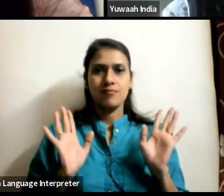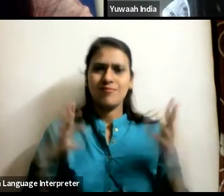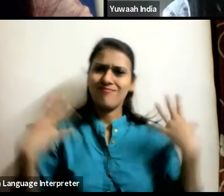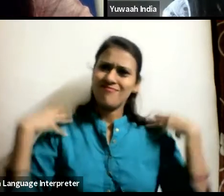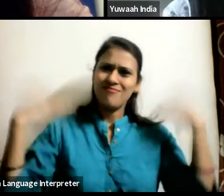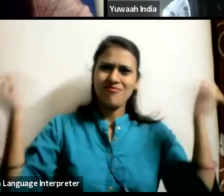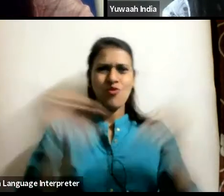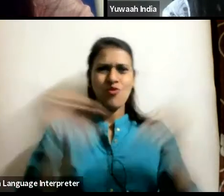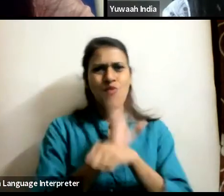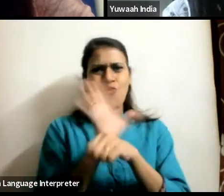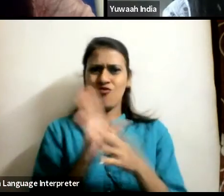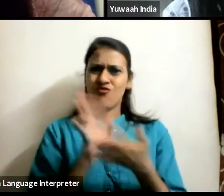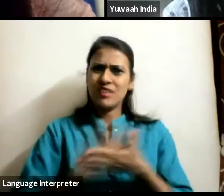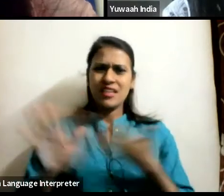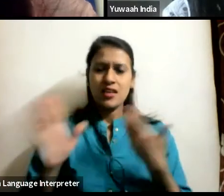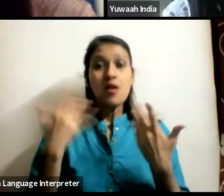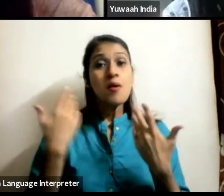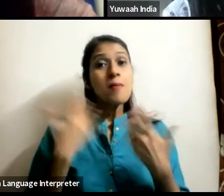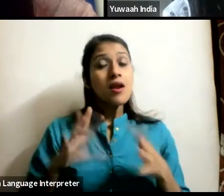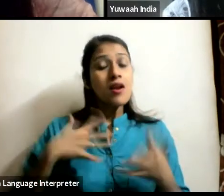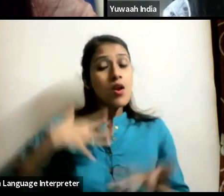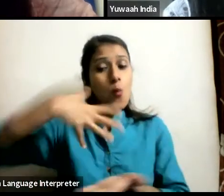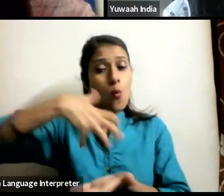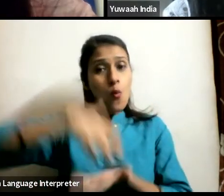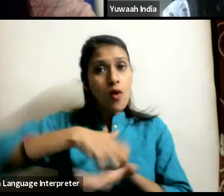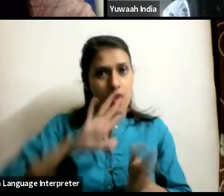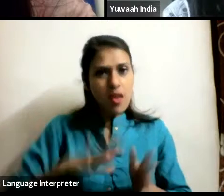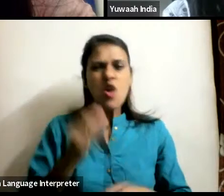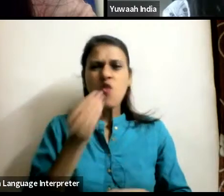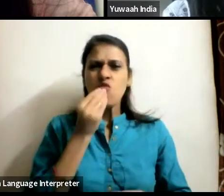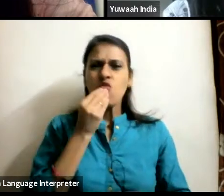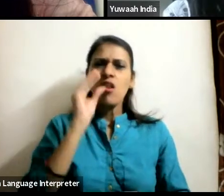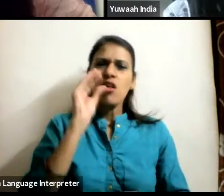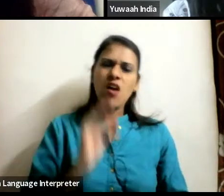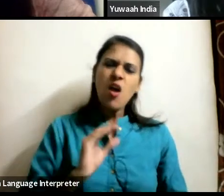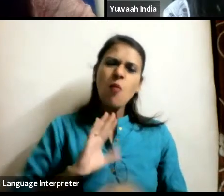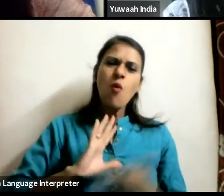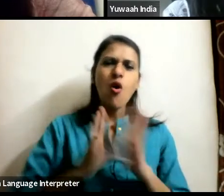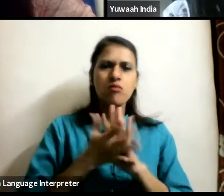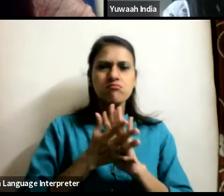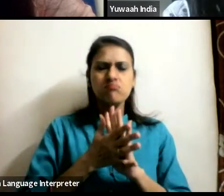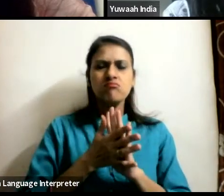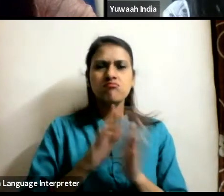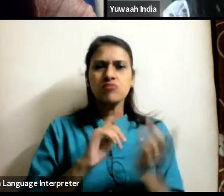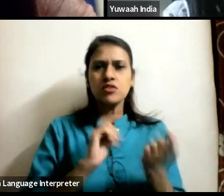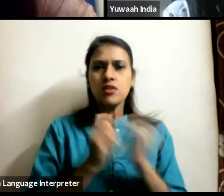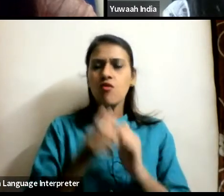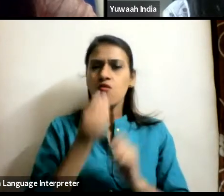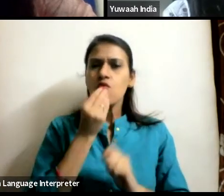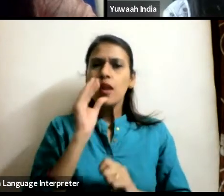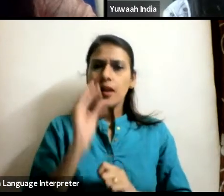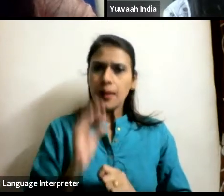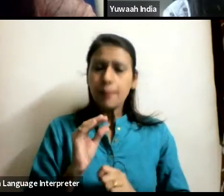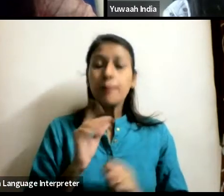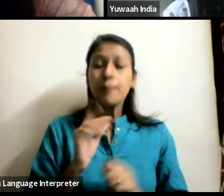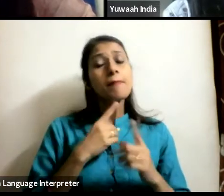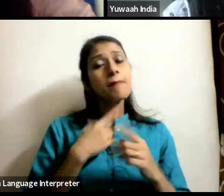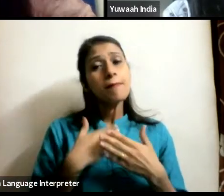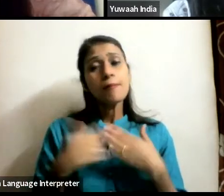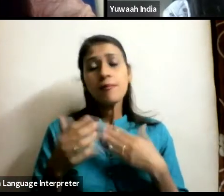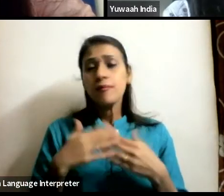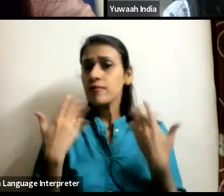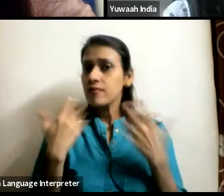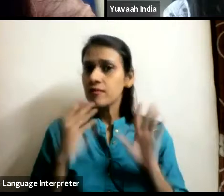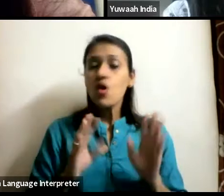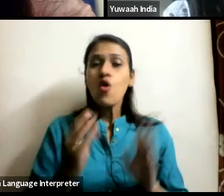लगेगी, जिस समय आपको वीकनेस लगती है उस समय भूख भी थोड़ी कम रहती है। कोशिश करें आप सही